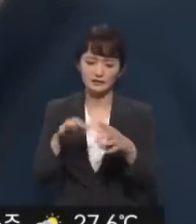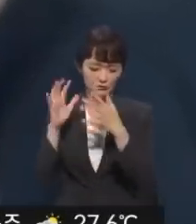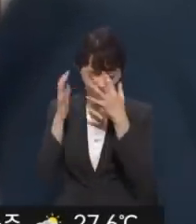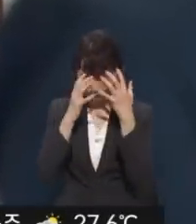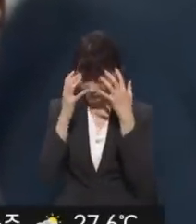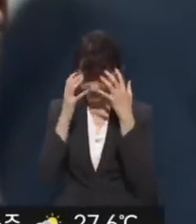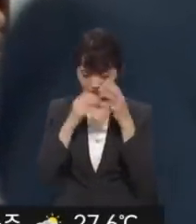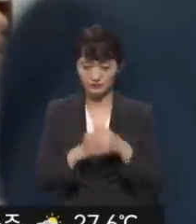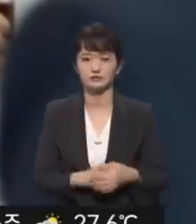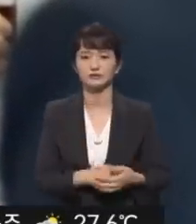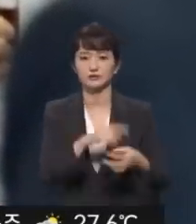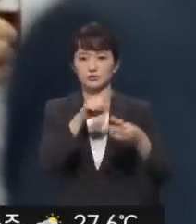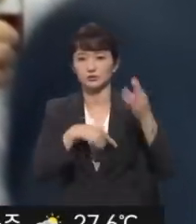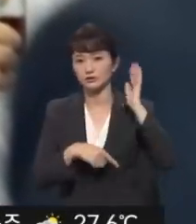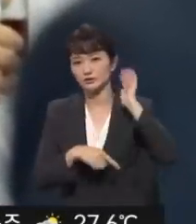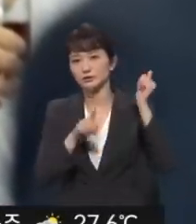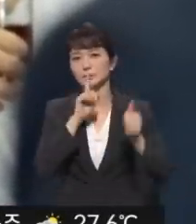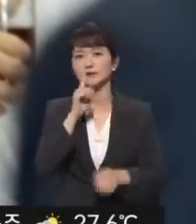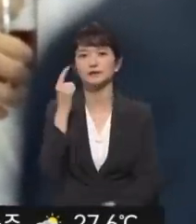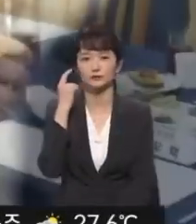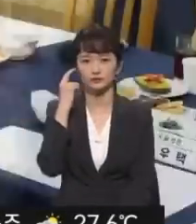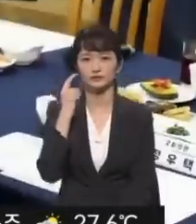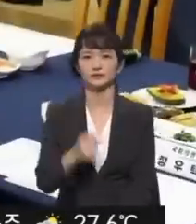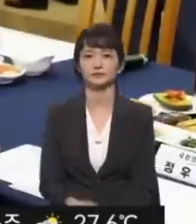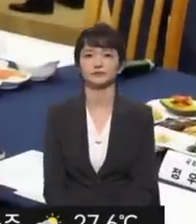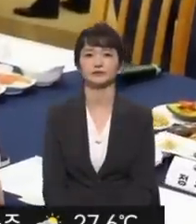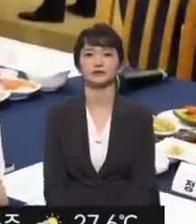자리에서 인데 동량의 발언도 잠깐 들어보겠습니다